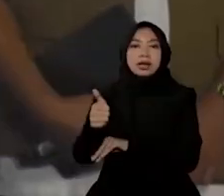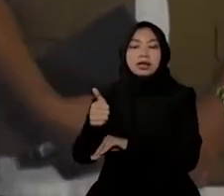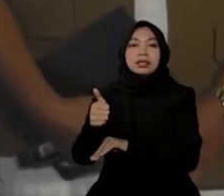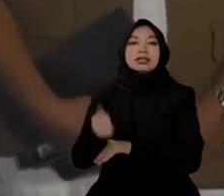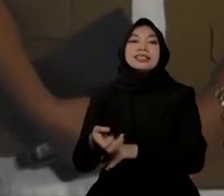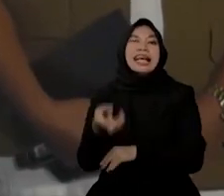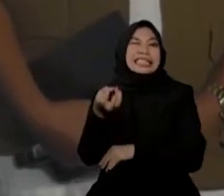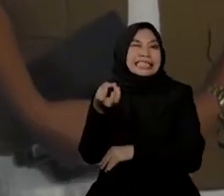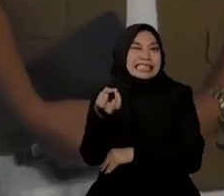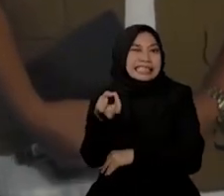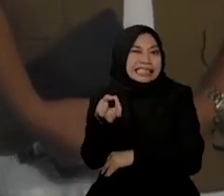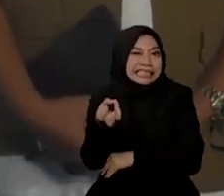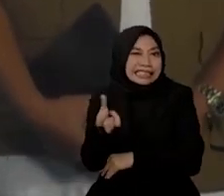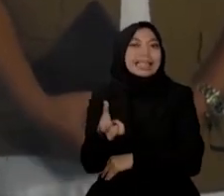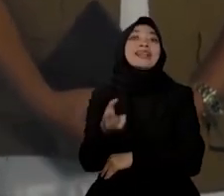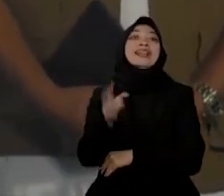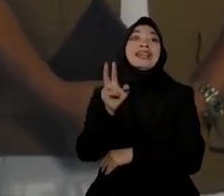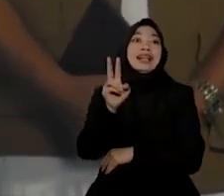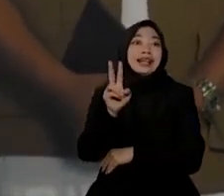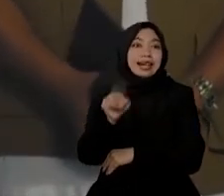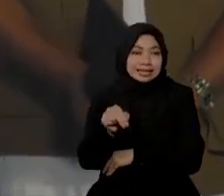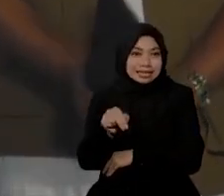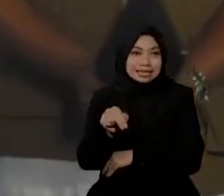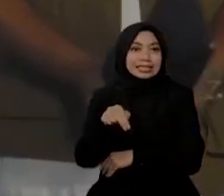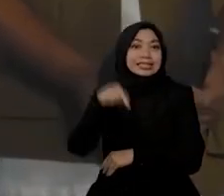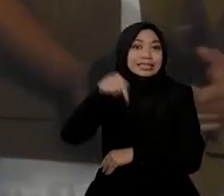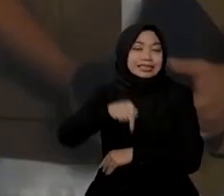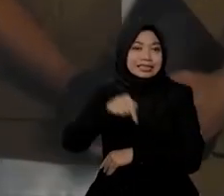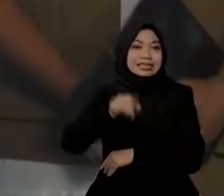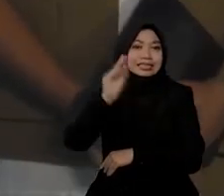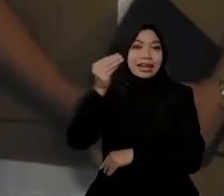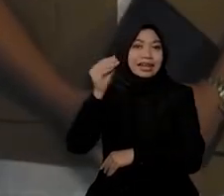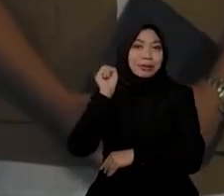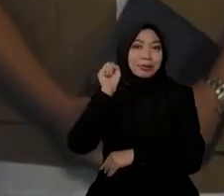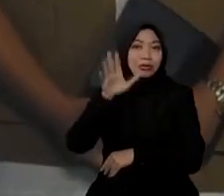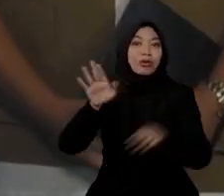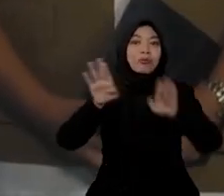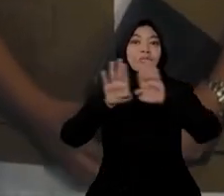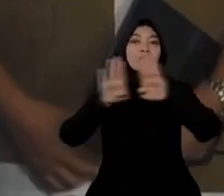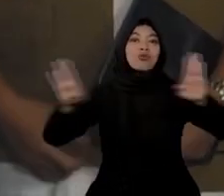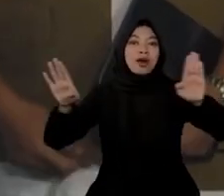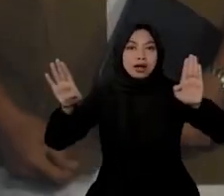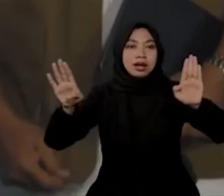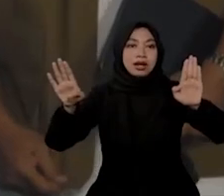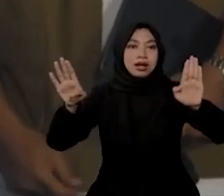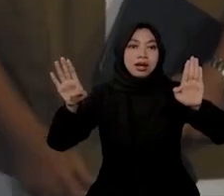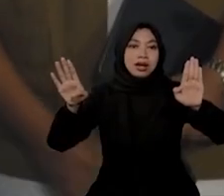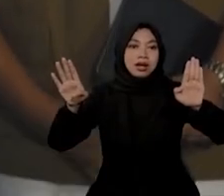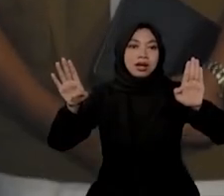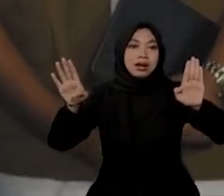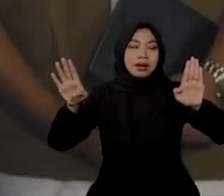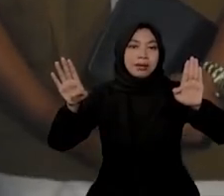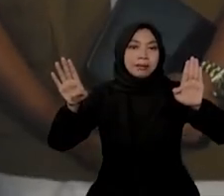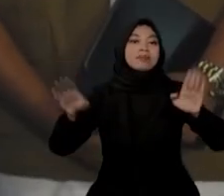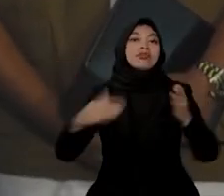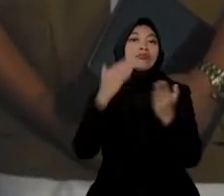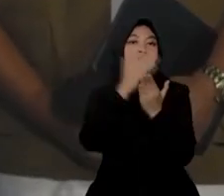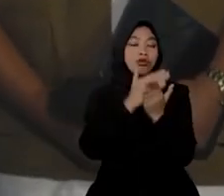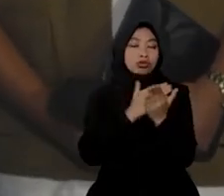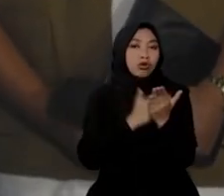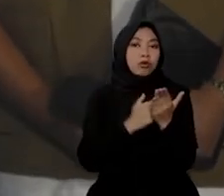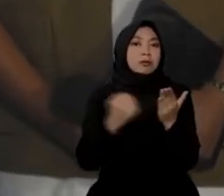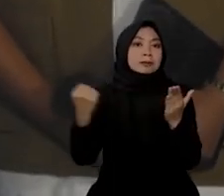dalam waktu dekat ini kegiatan bioskop di Jakarta akan kembali dibuka dan protokol